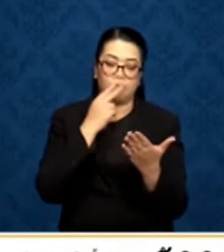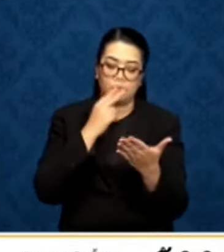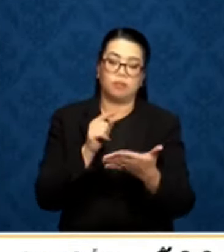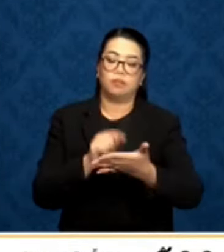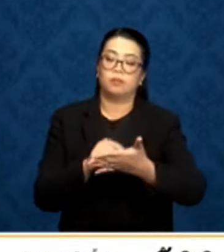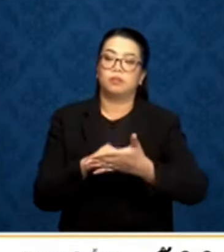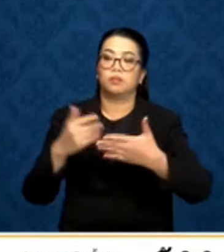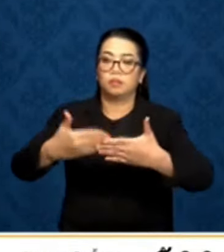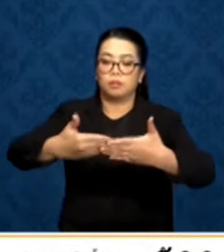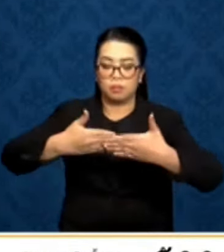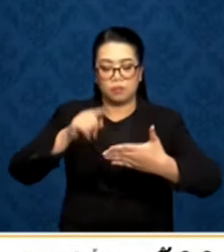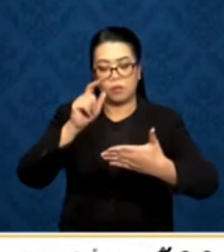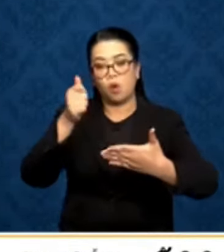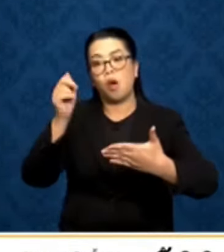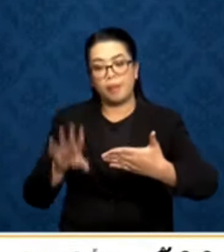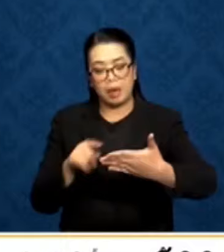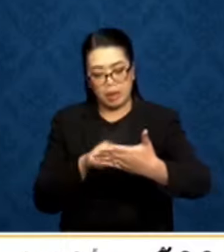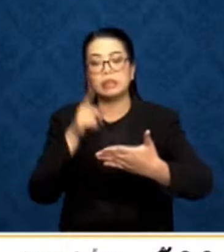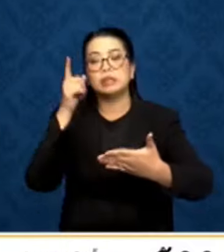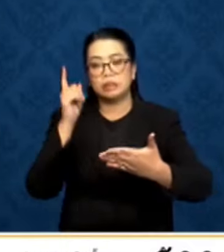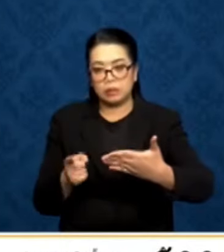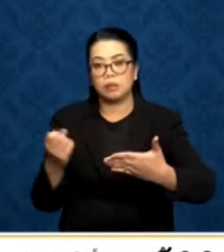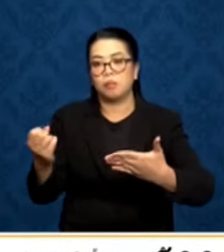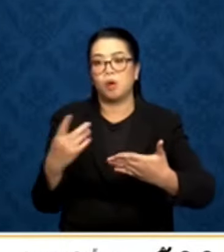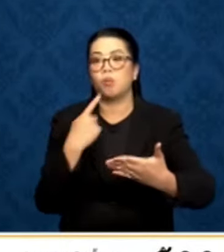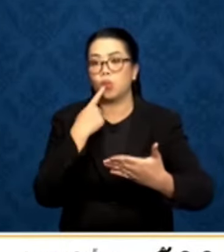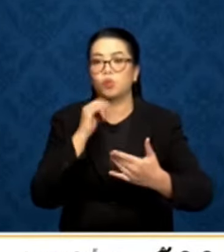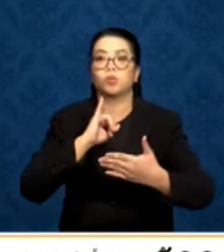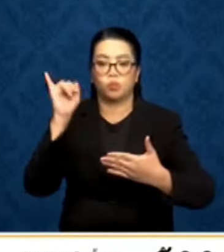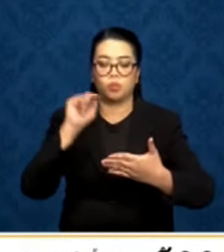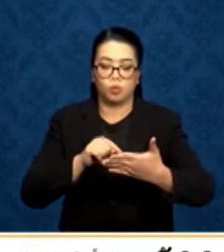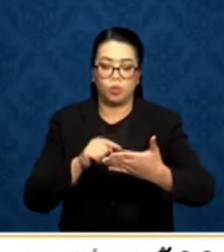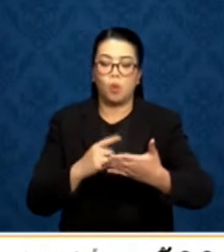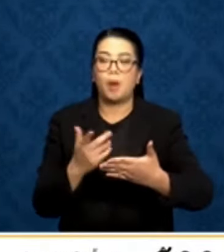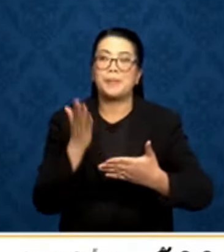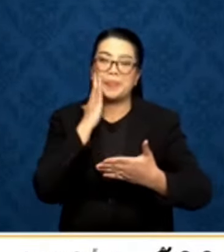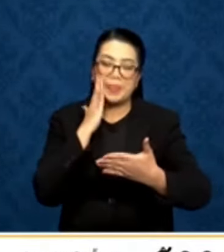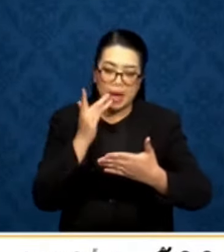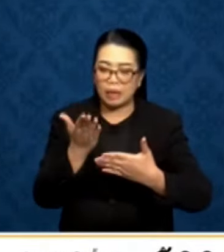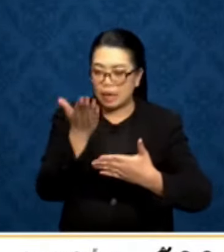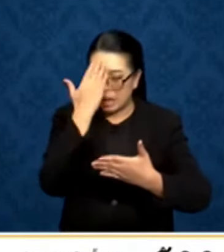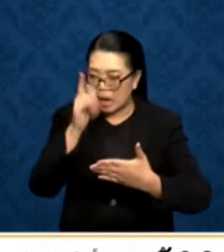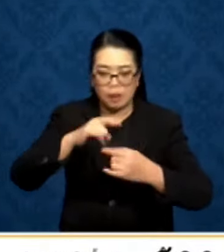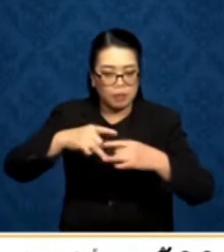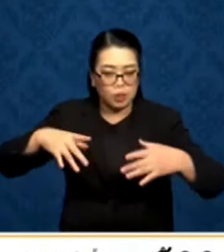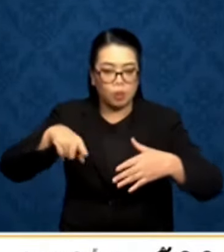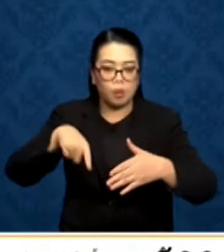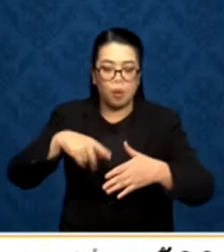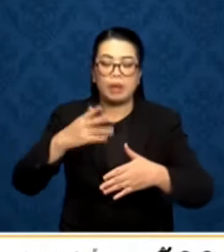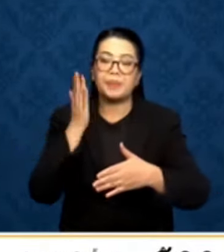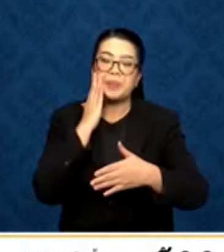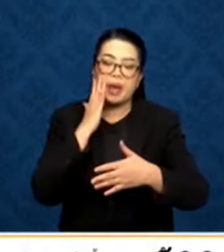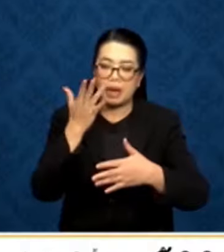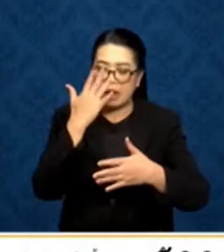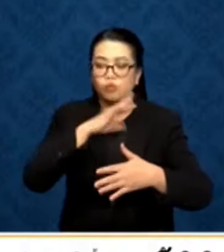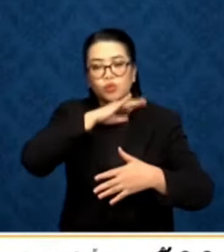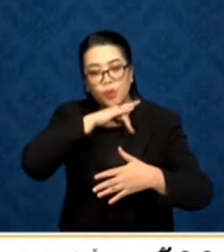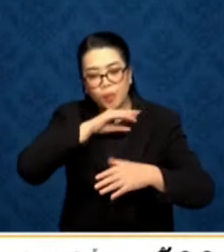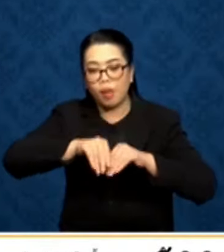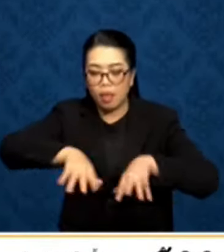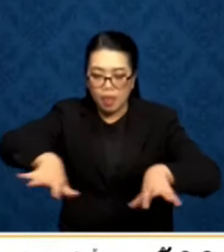ครับที่ท่านได้นำเสนอนั้นเป็นจริงตามที่ท่านสสพูดนะครับว่าส่วนเปียกนั้นมันไม่ควรจะอยู่ด้านหน้าเพราะว่าถ้าหากส่วนเปียกอยู่ด้านหน้า